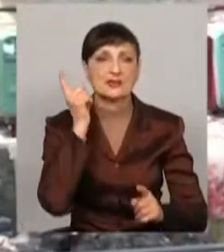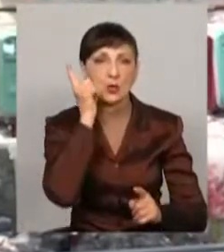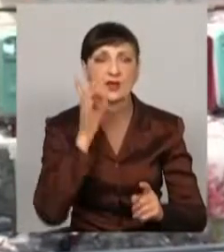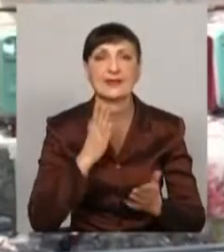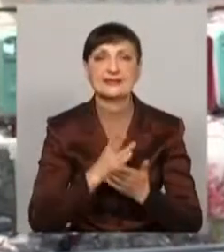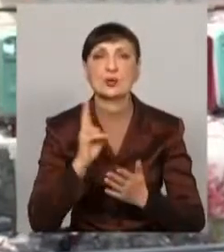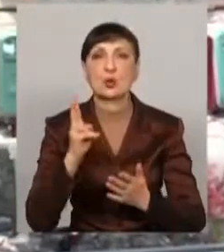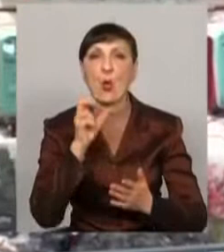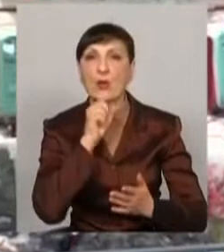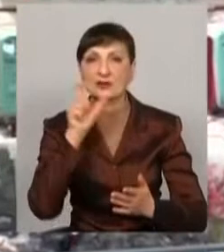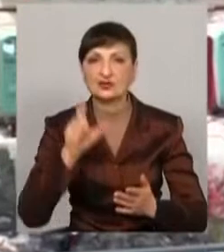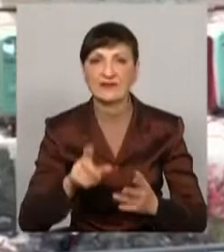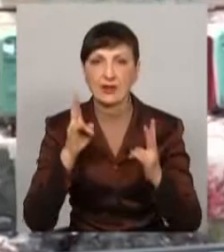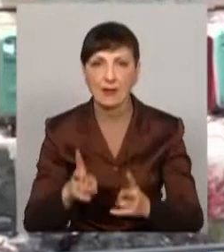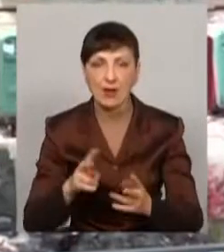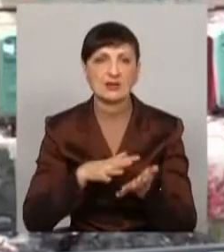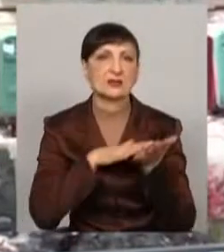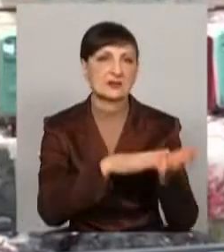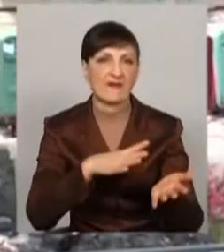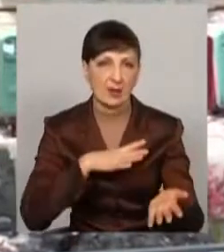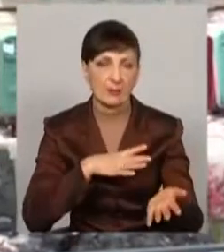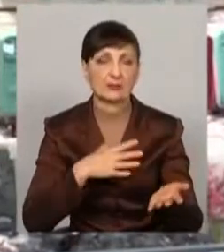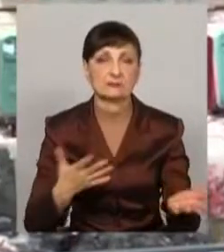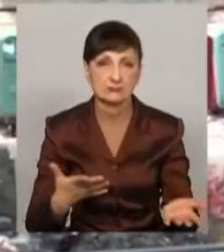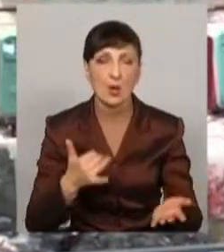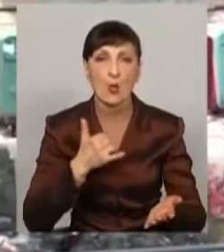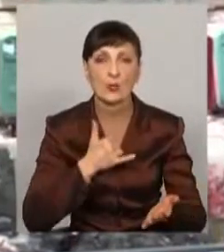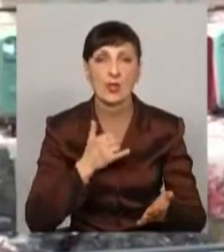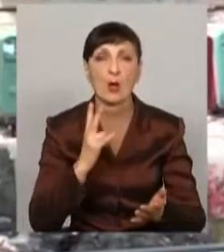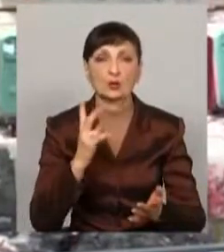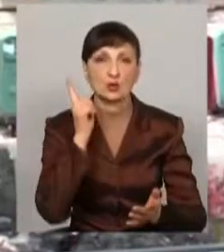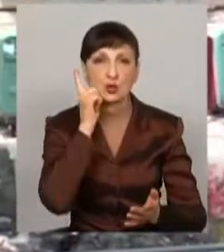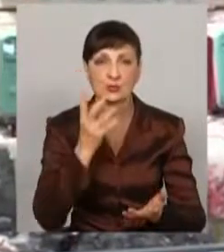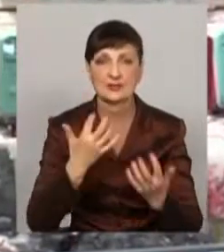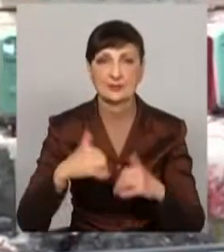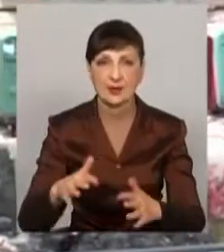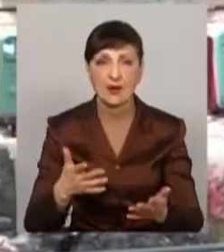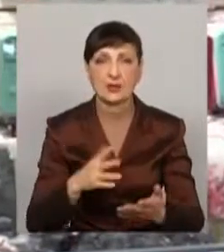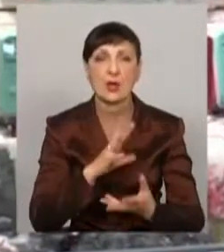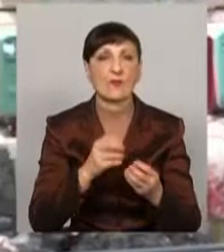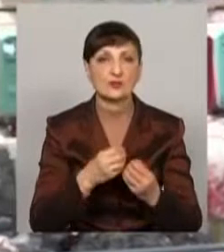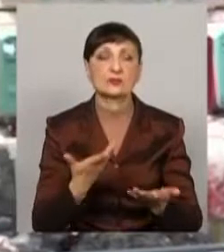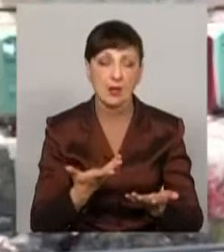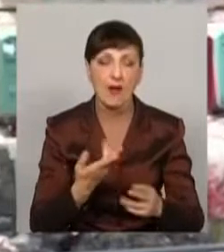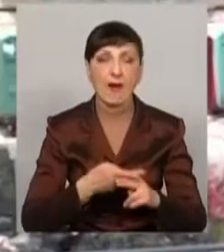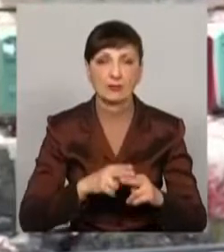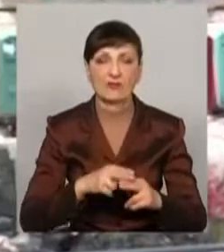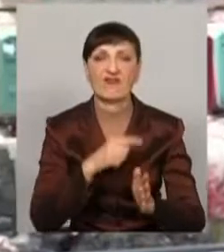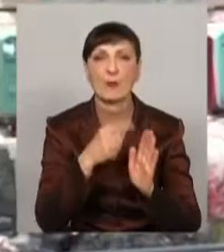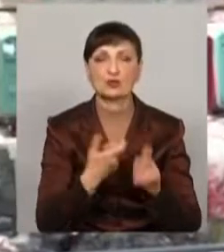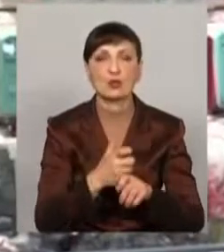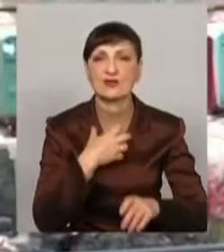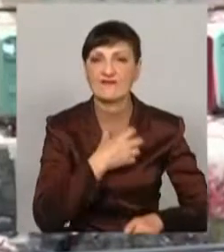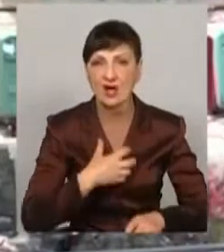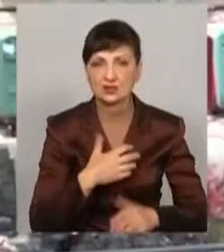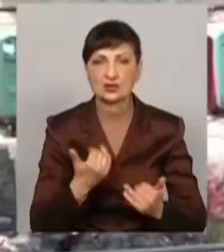регистрируется в то, что он краденый. И, естественно, очень актуальный вопрос, который вот